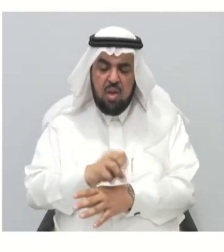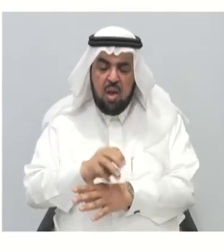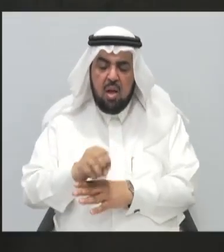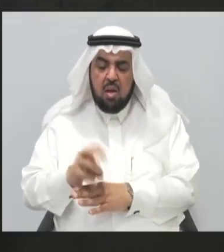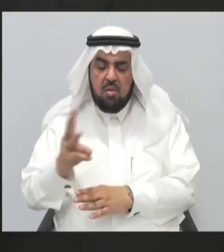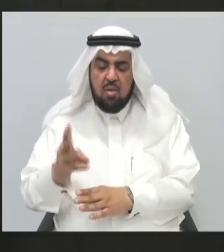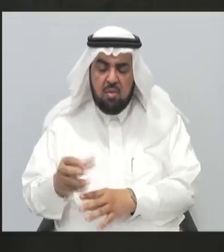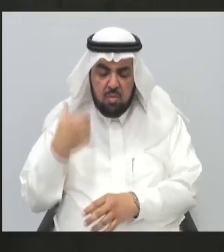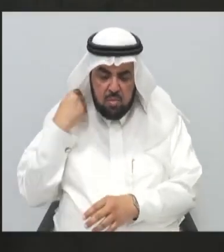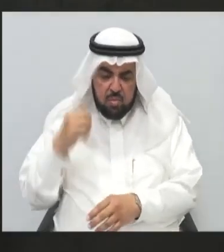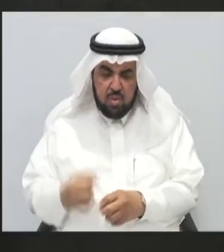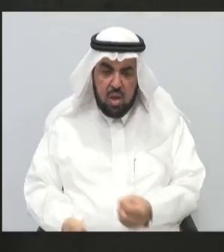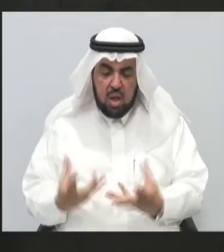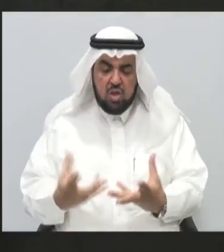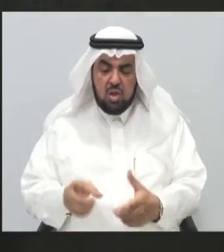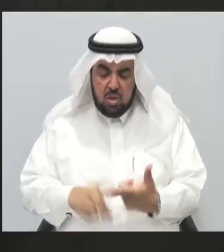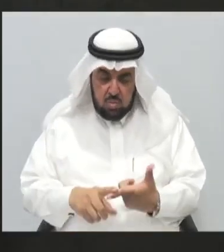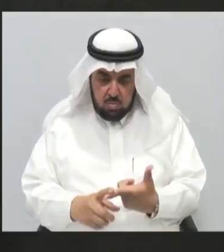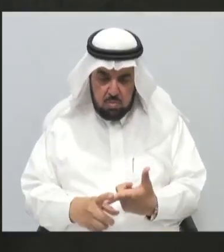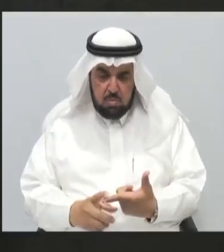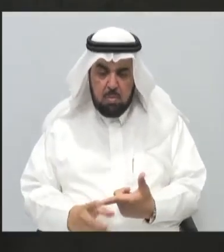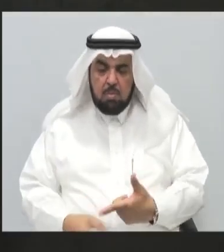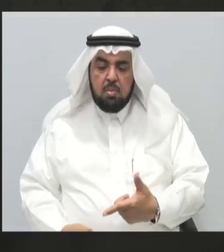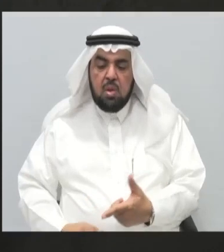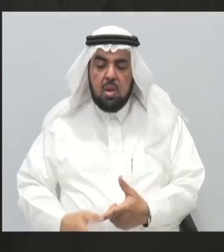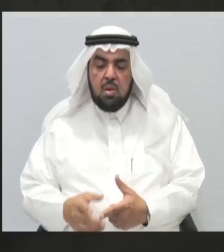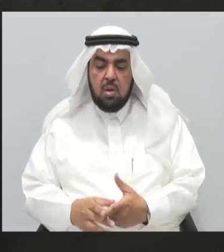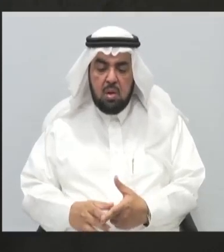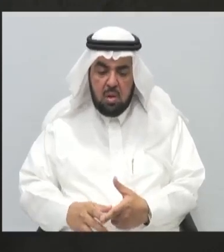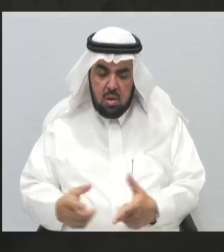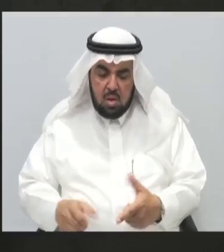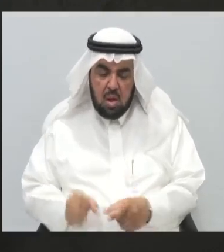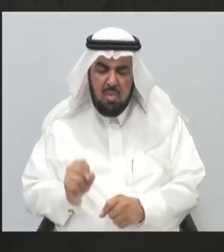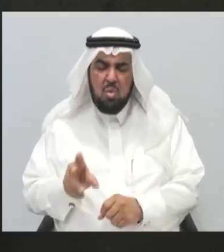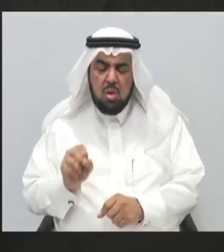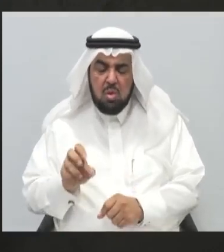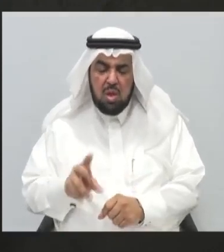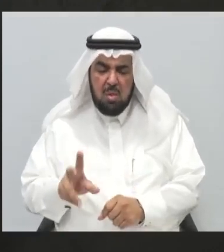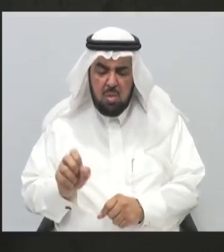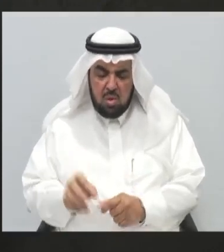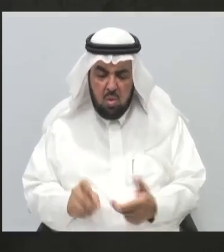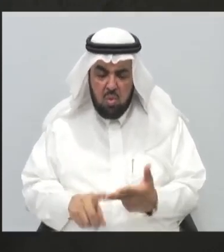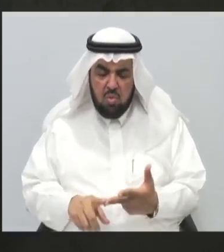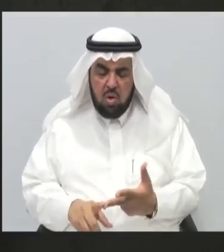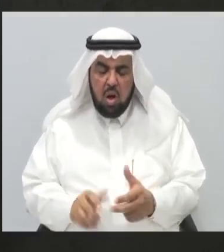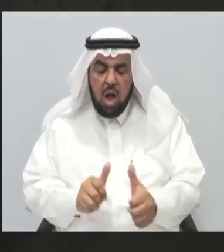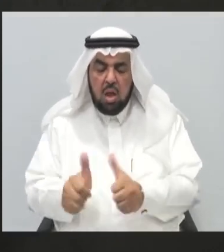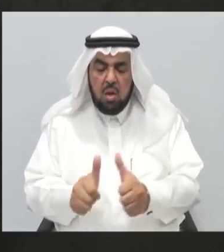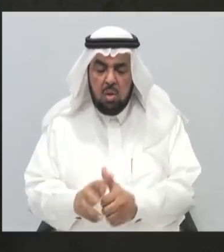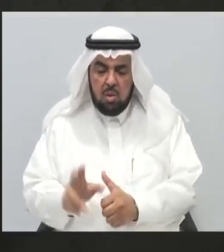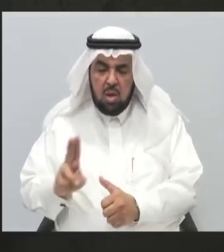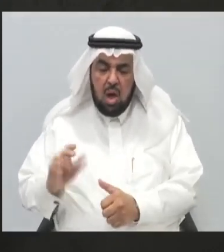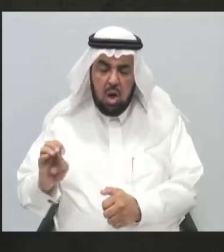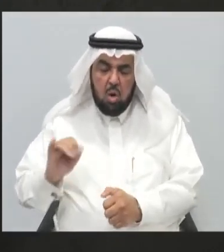الفئه الحدث الاكشن وفئه السنسورز المستشعرات وفئه الكنترول او